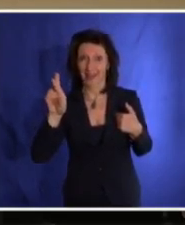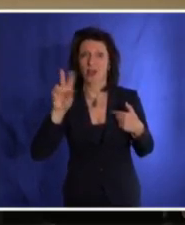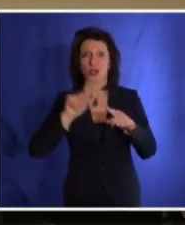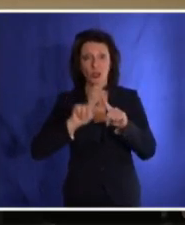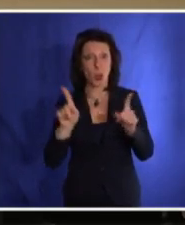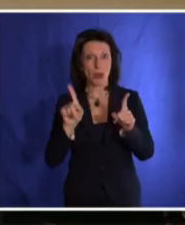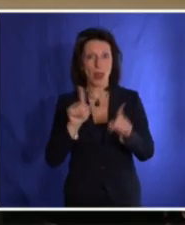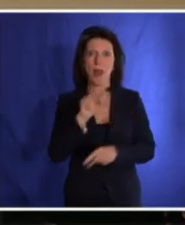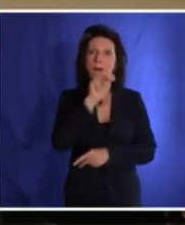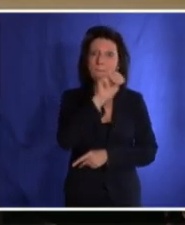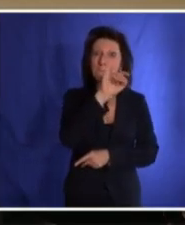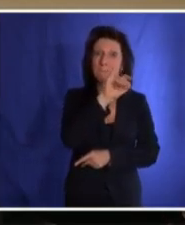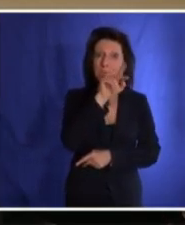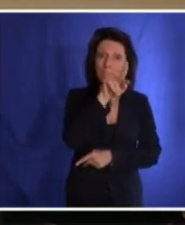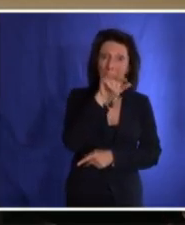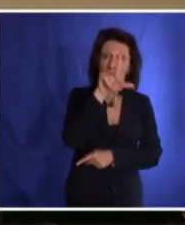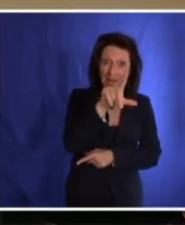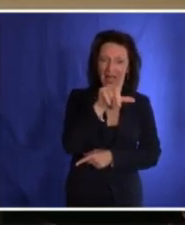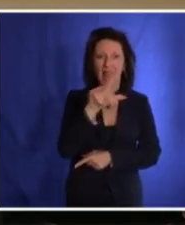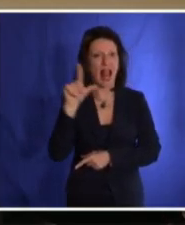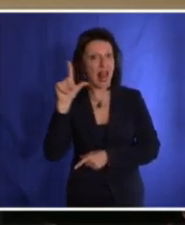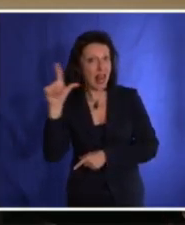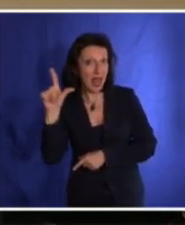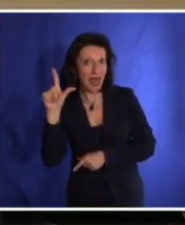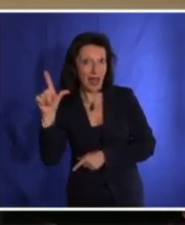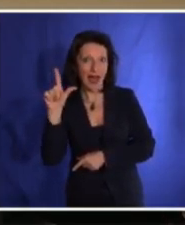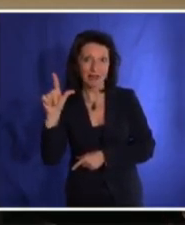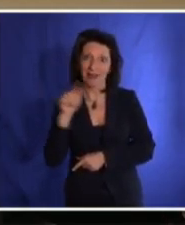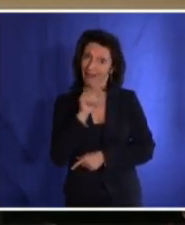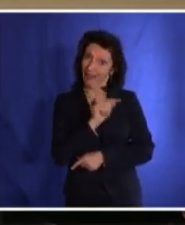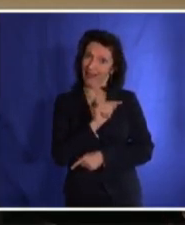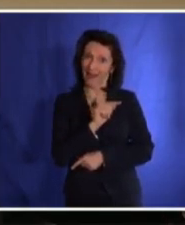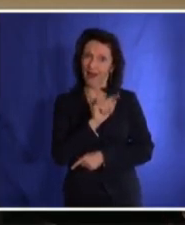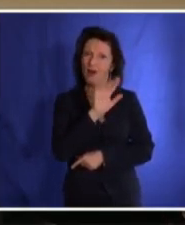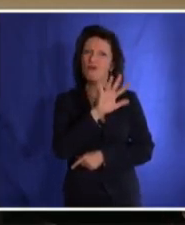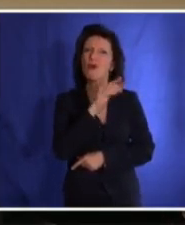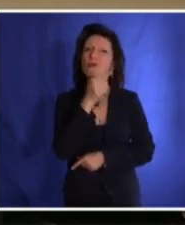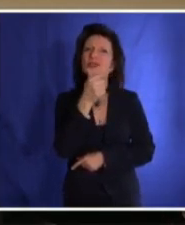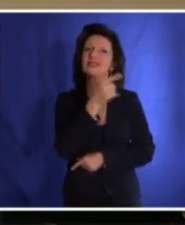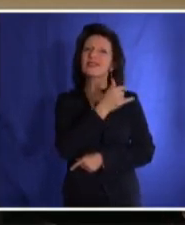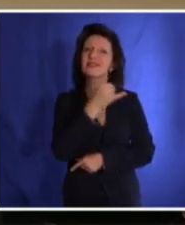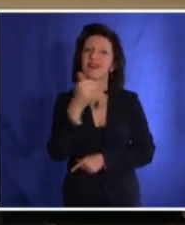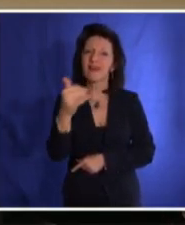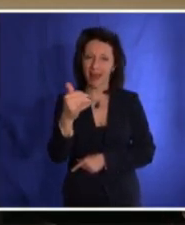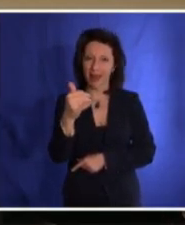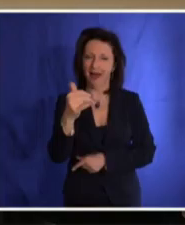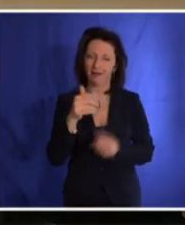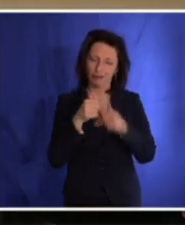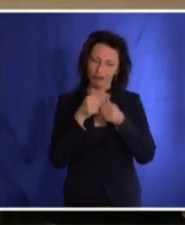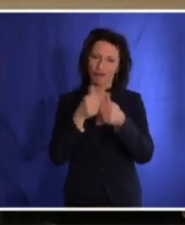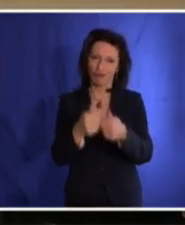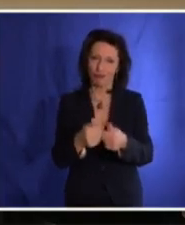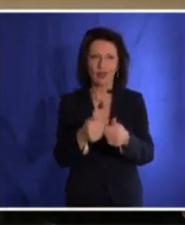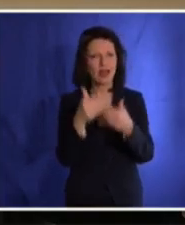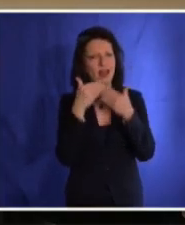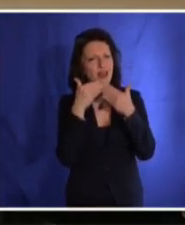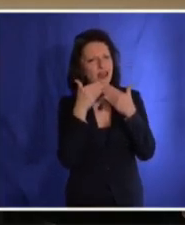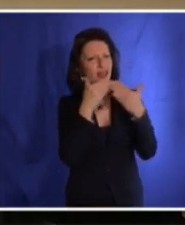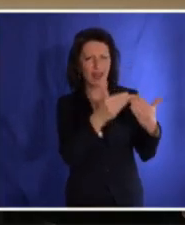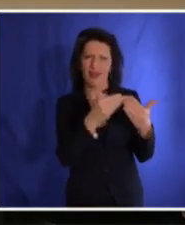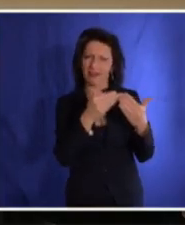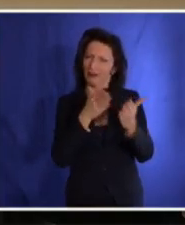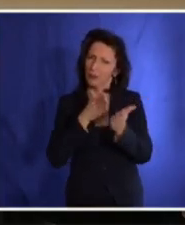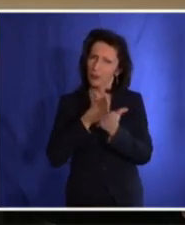und seit über 25 Jahren an meiner Seite. Lieber Micky, danke für deinen